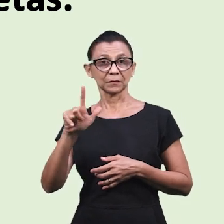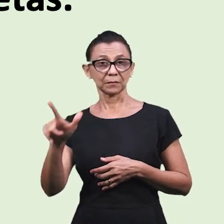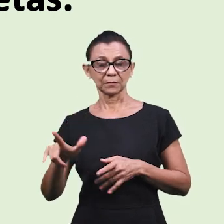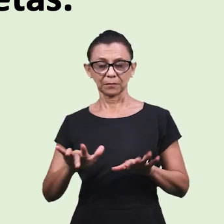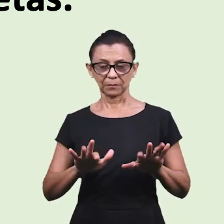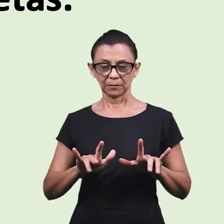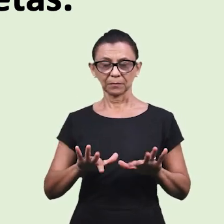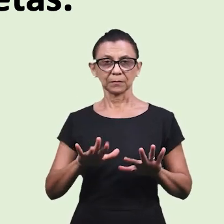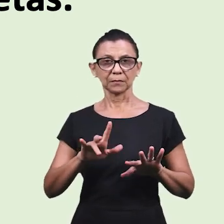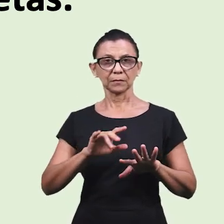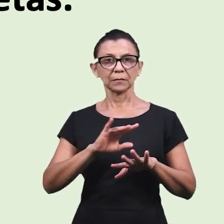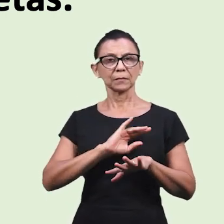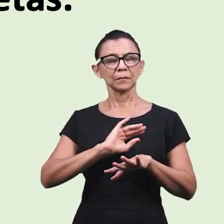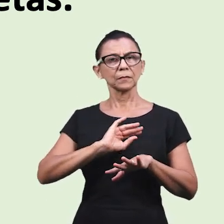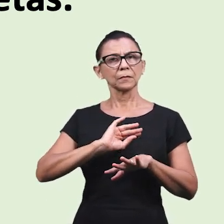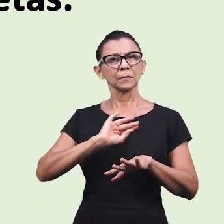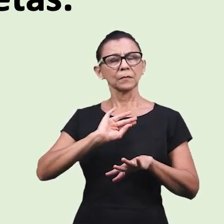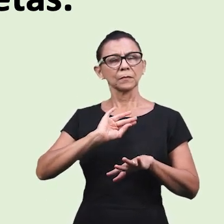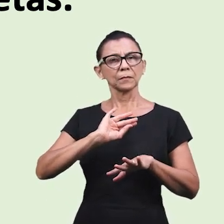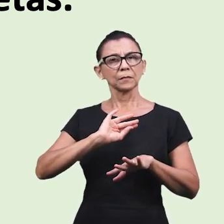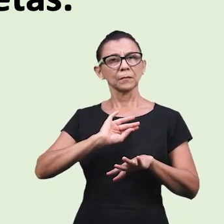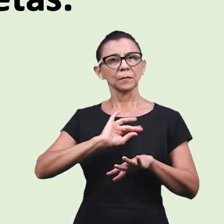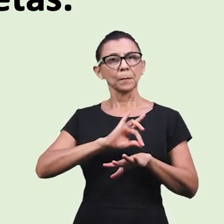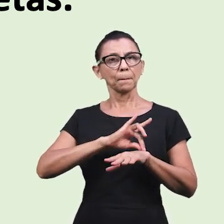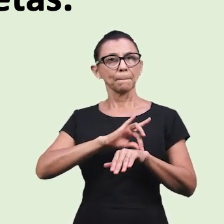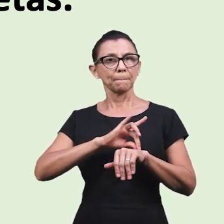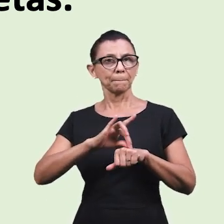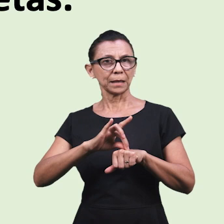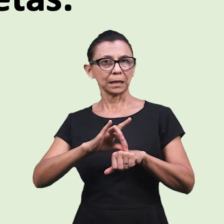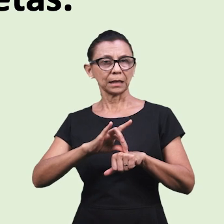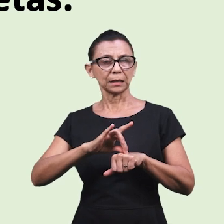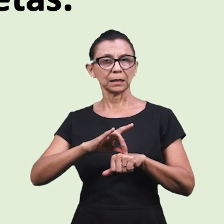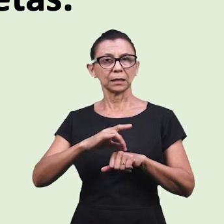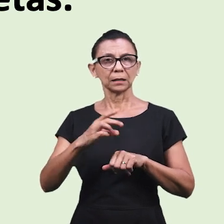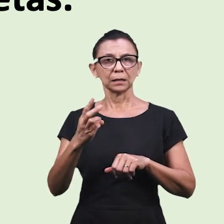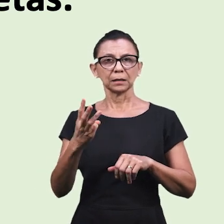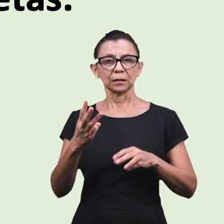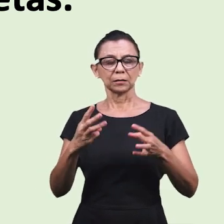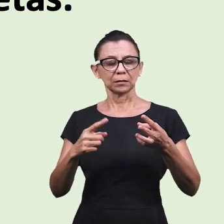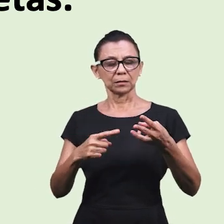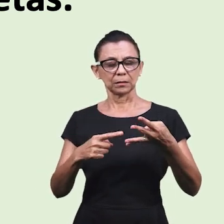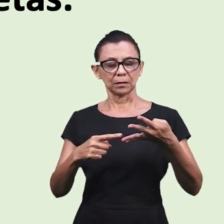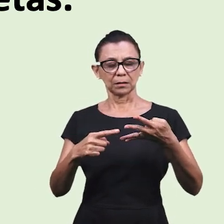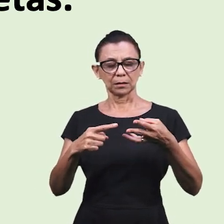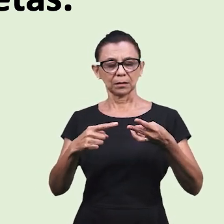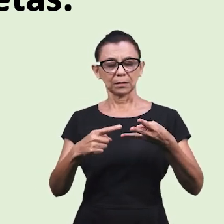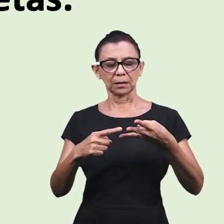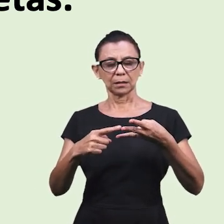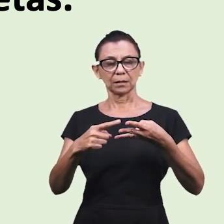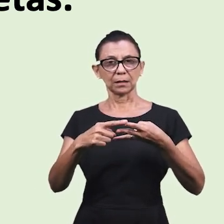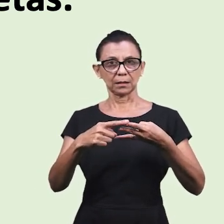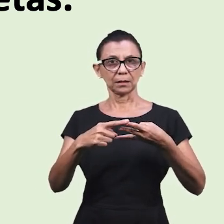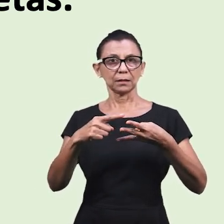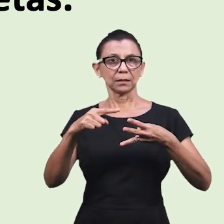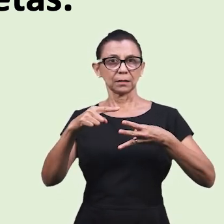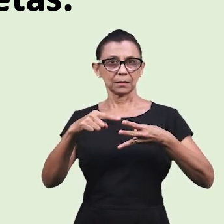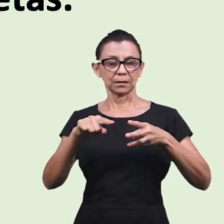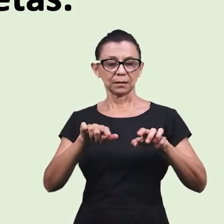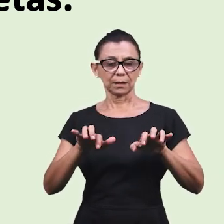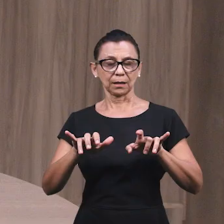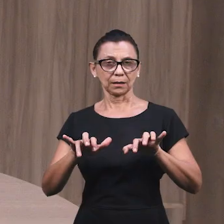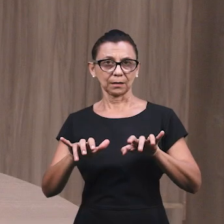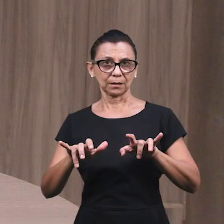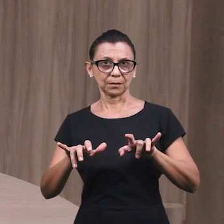dire qu'elle est la touche noire, la troisième touche noire du groupe